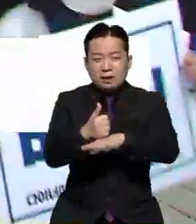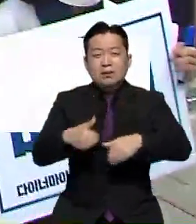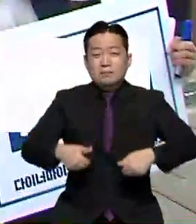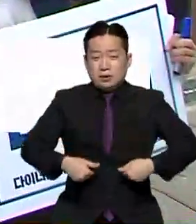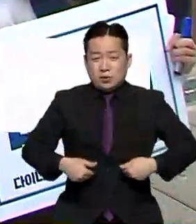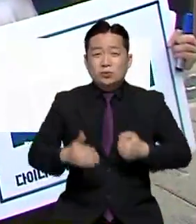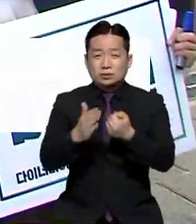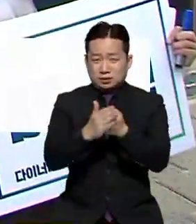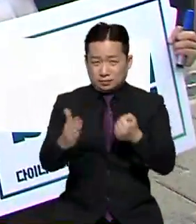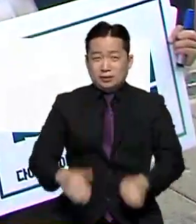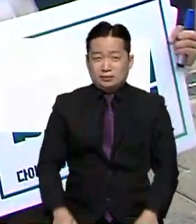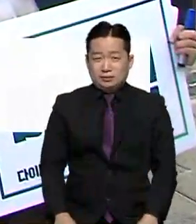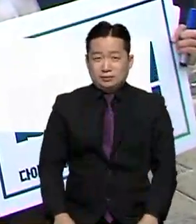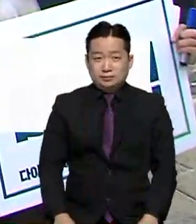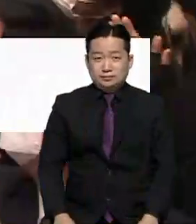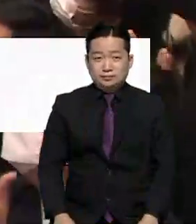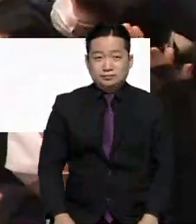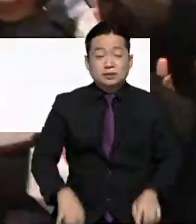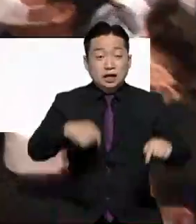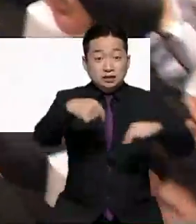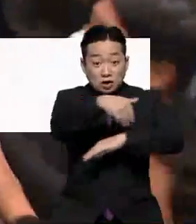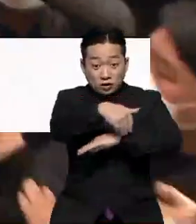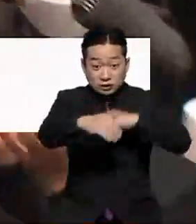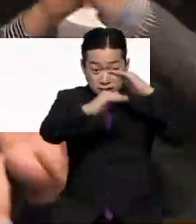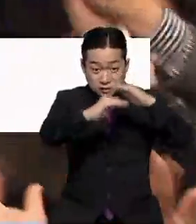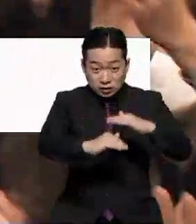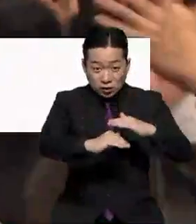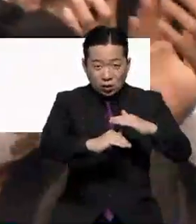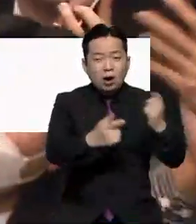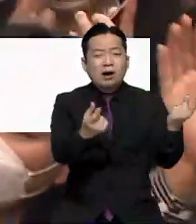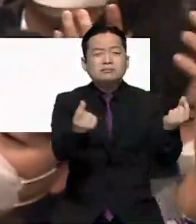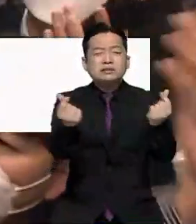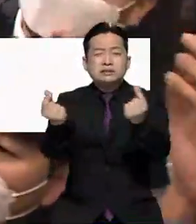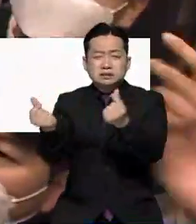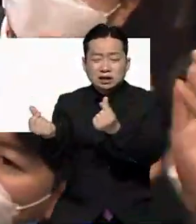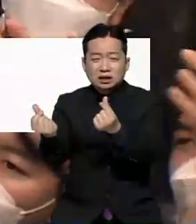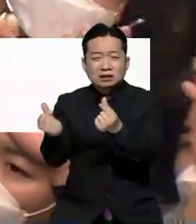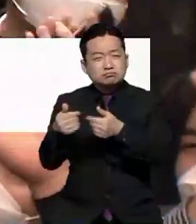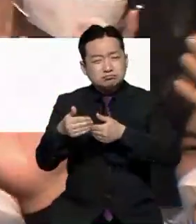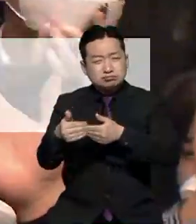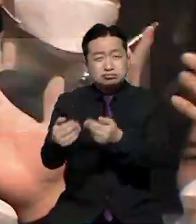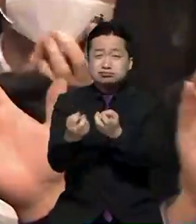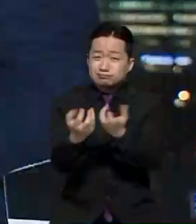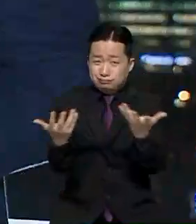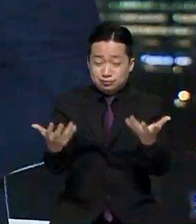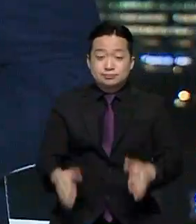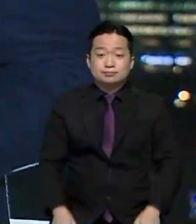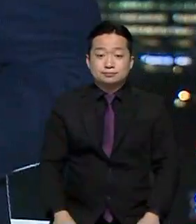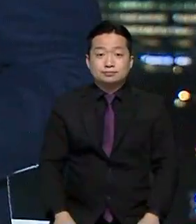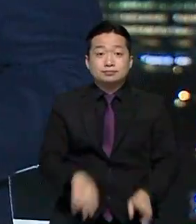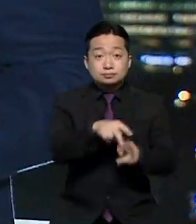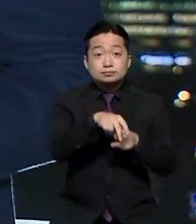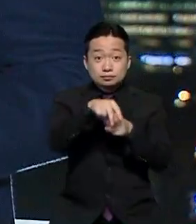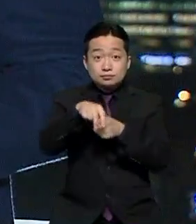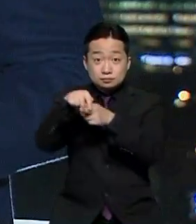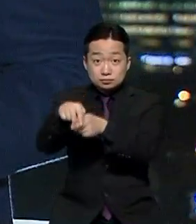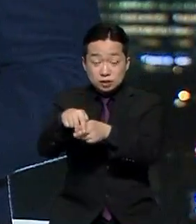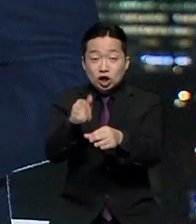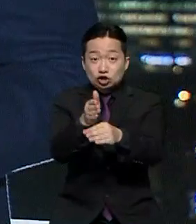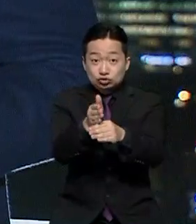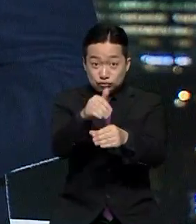있기 때문에 주요 정책 내용들이 닮아갈 수밖에 없는 것이 현실입니다. 두 후보 모두